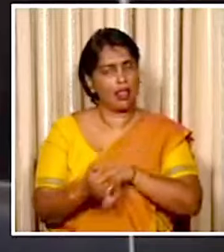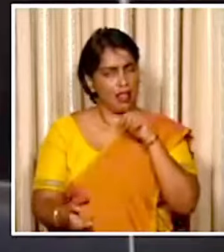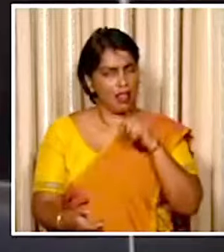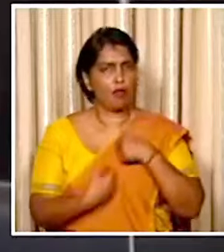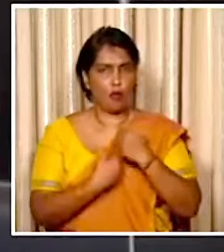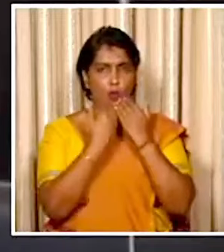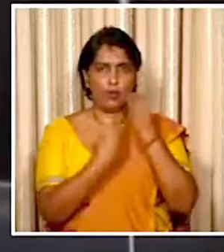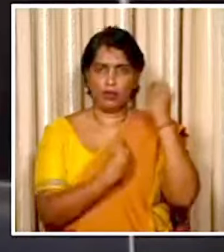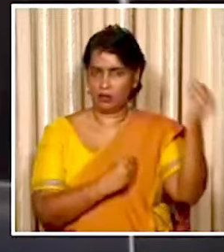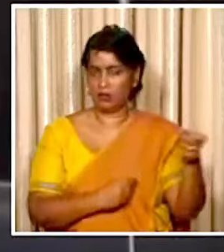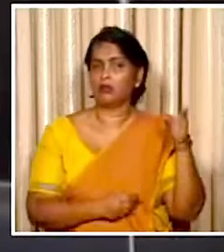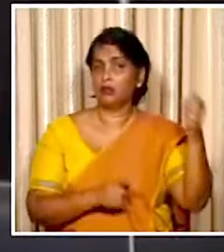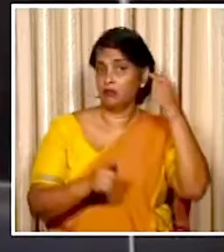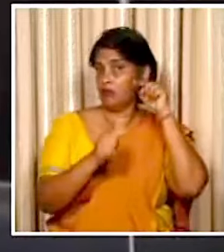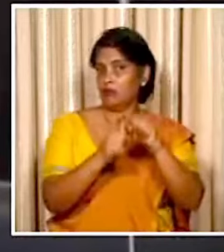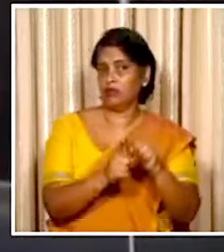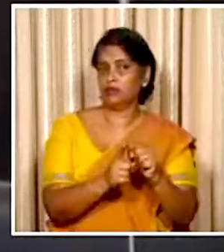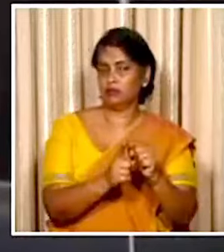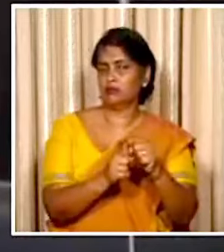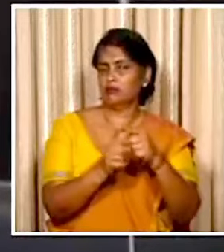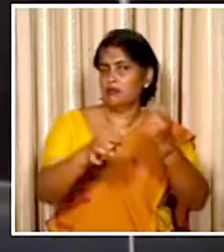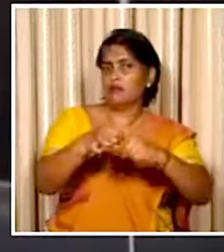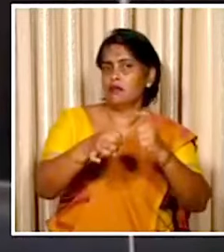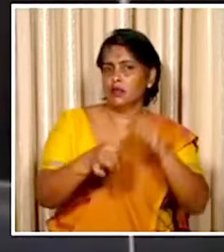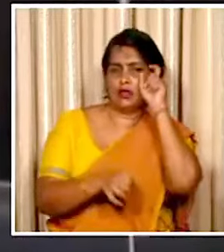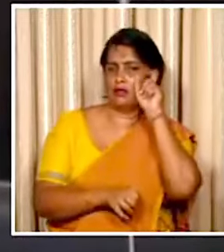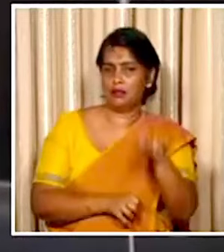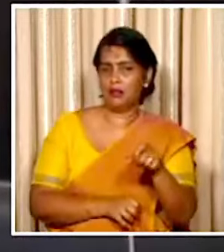උපදෙස් දුන්නා මේ ගැන වහාම කරුණු විමසන්නයි කියලා.